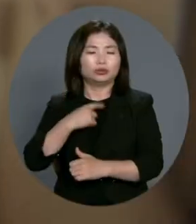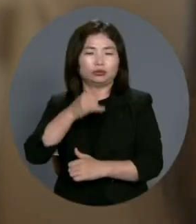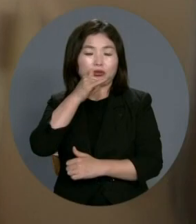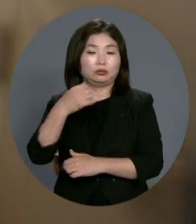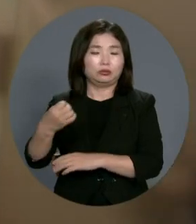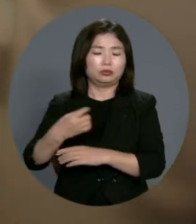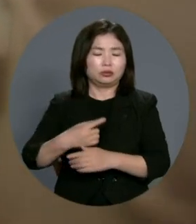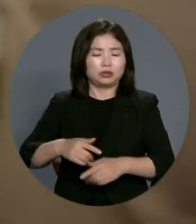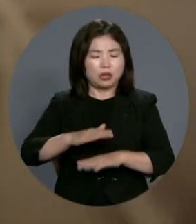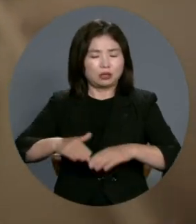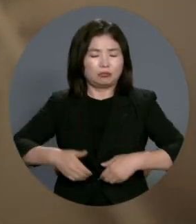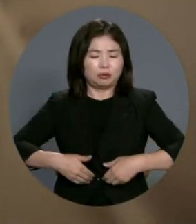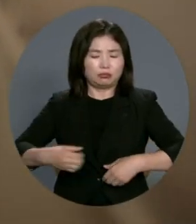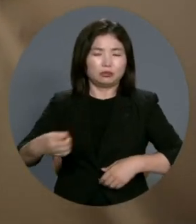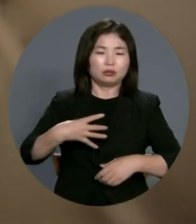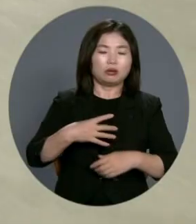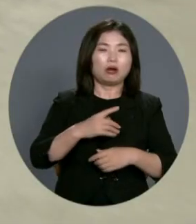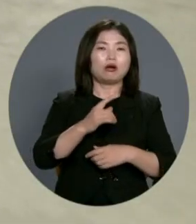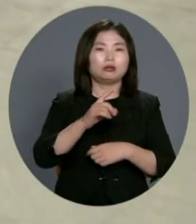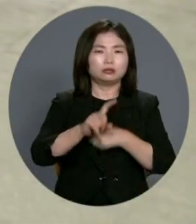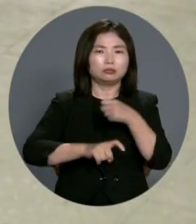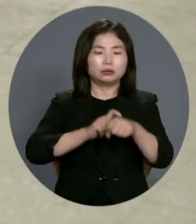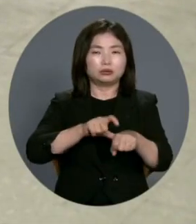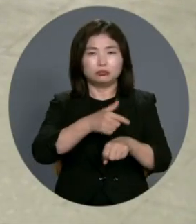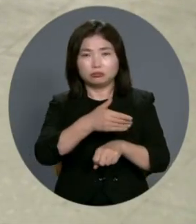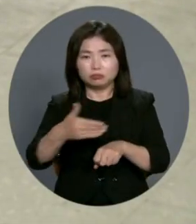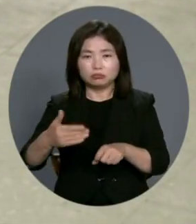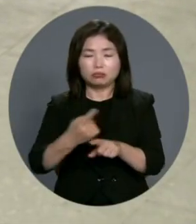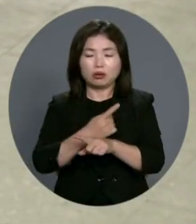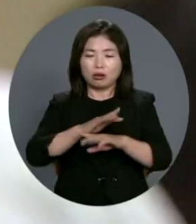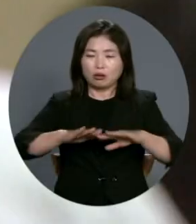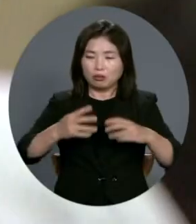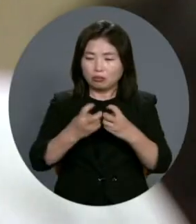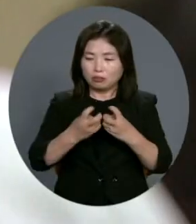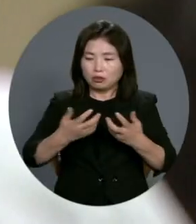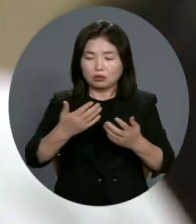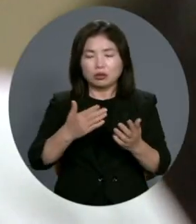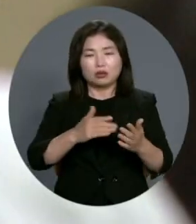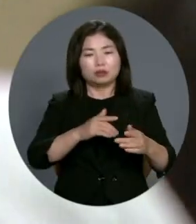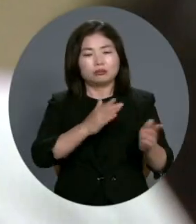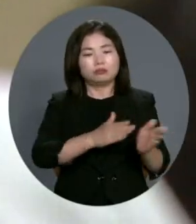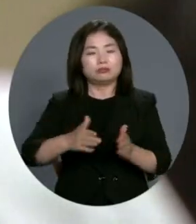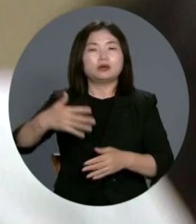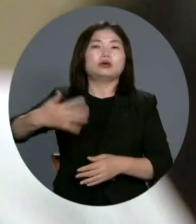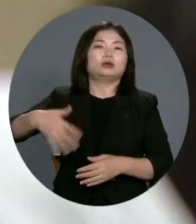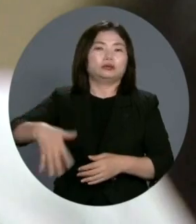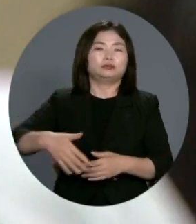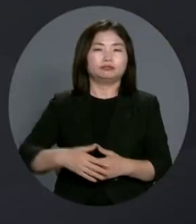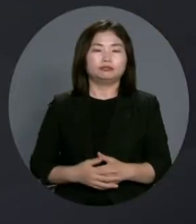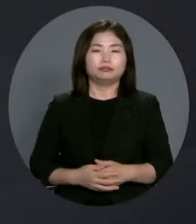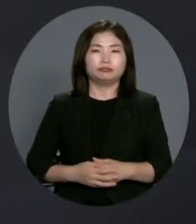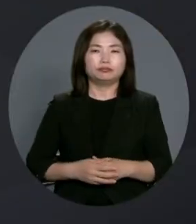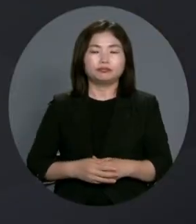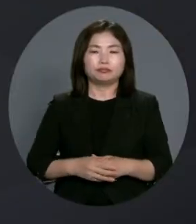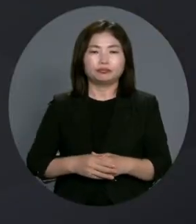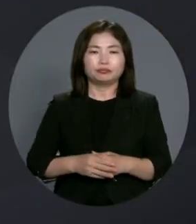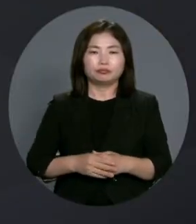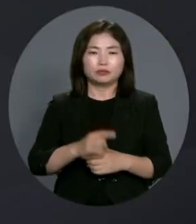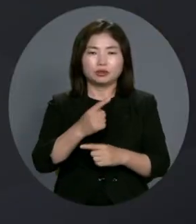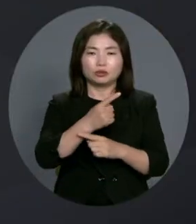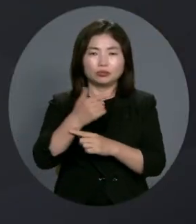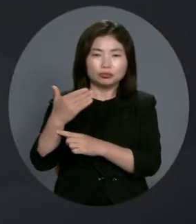강조했습니다. 10년이 넘도록 제대로 된 진단과 대책이 나오지 않고 있다는 겁니다.